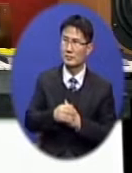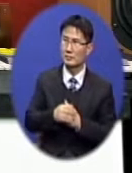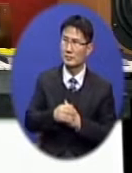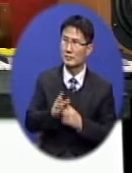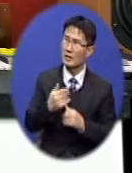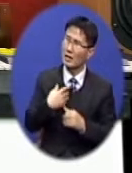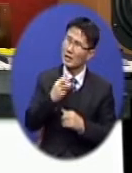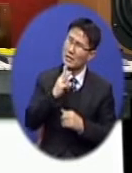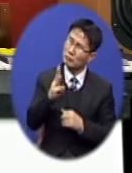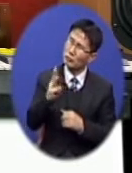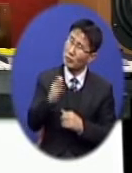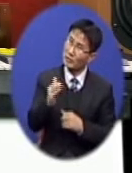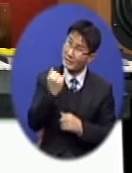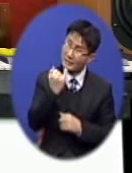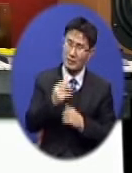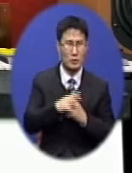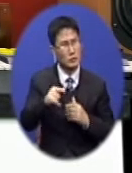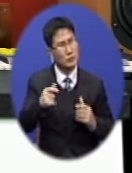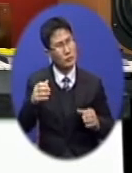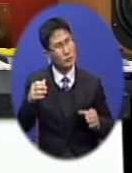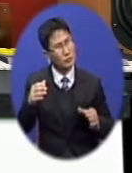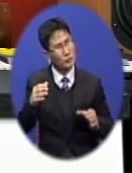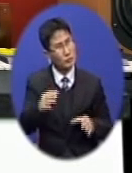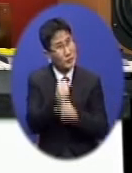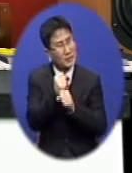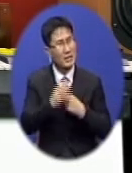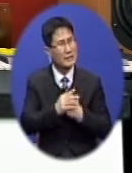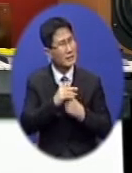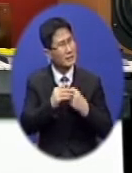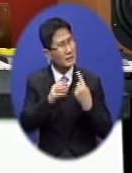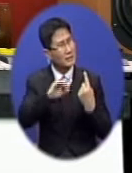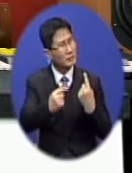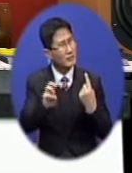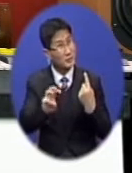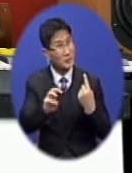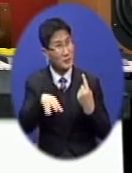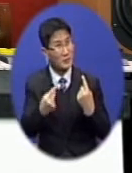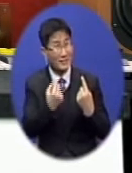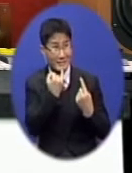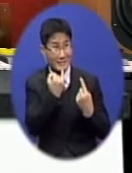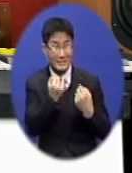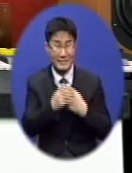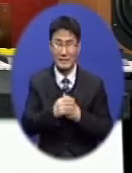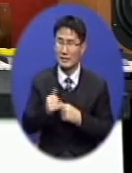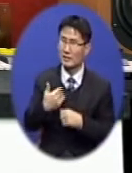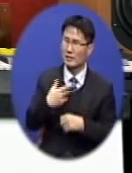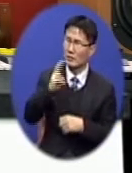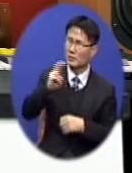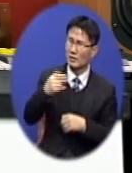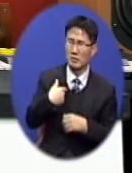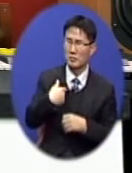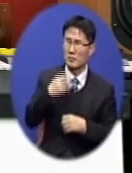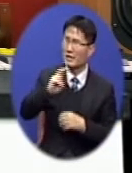정도 되겠는데. 3분을 좀 줄여서 한 1분 30초 정도로 간단하게 줄여주시면. 제 노래는